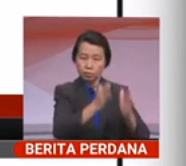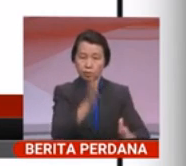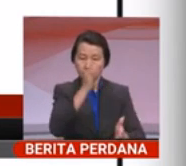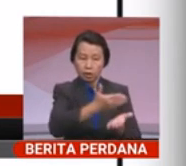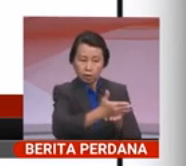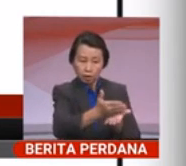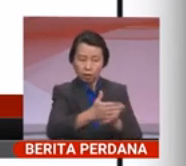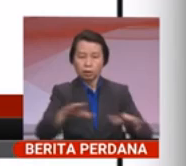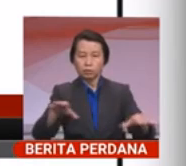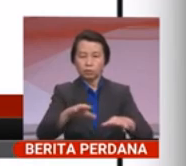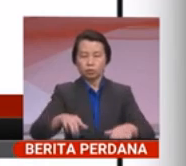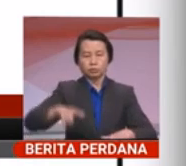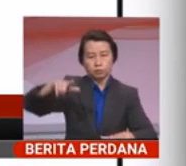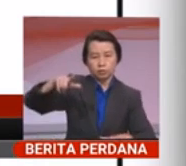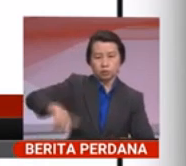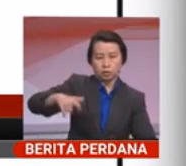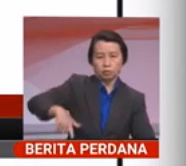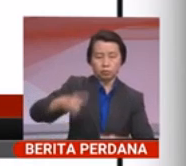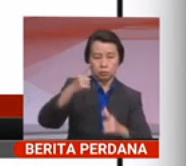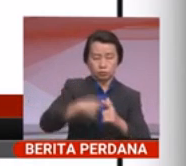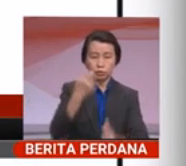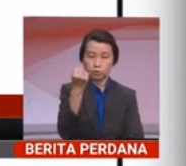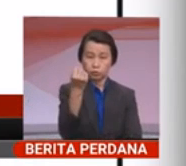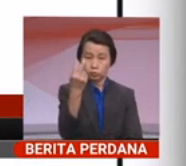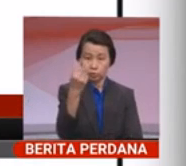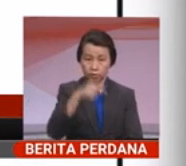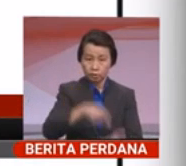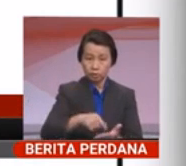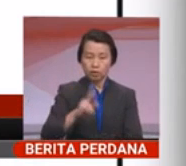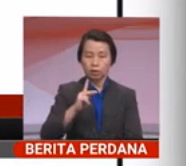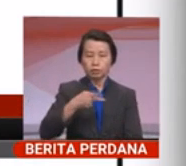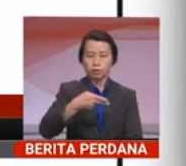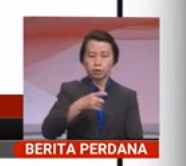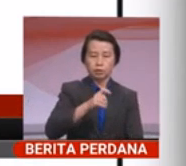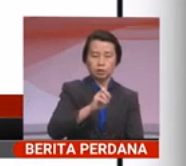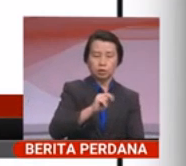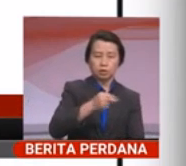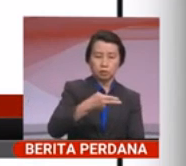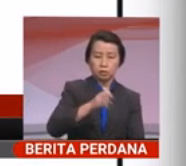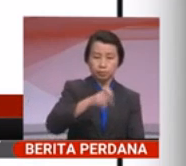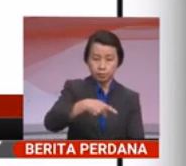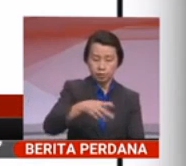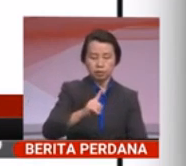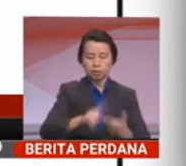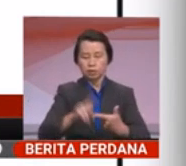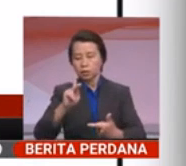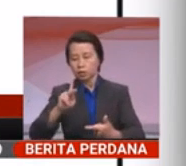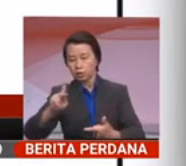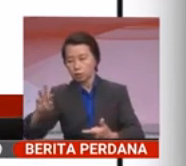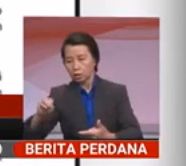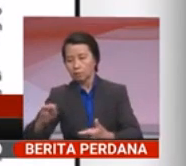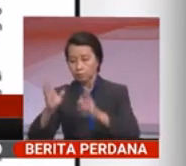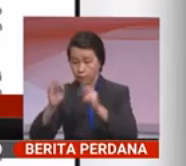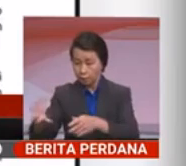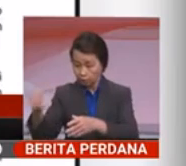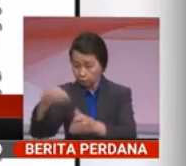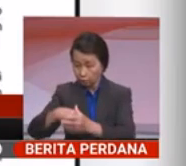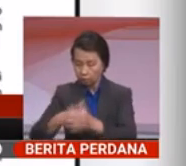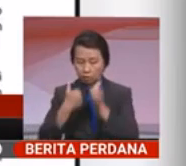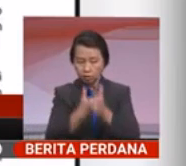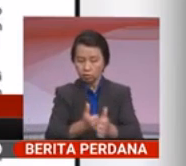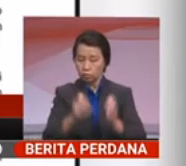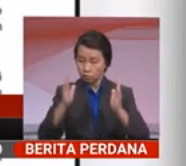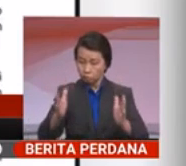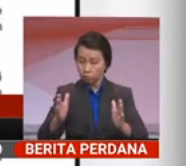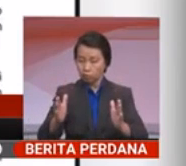akan dilakukan selewat-lewatnya Disember ini. KPDN HEP dan KKMM menyarankan pihak yang terlibat agar mematuhi